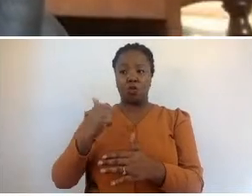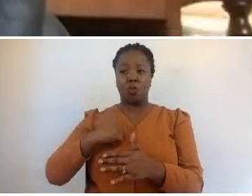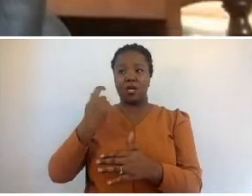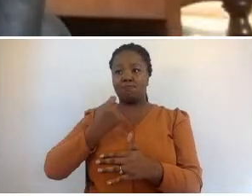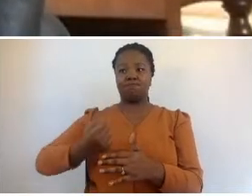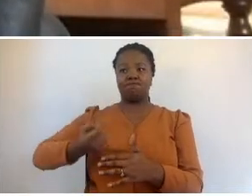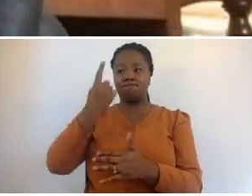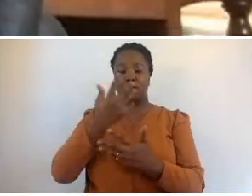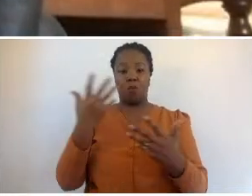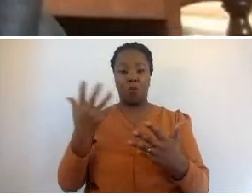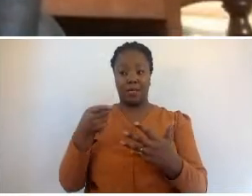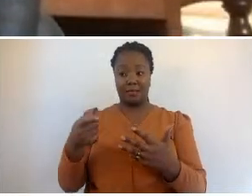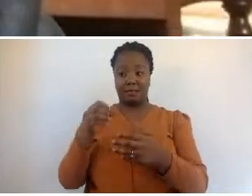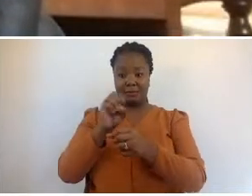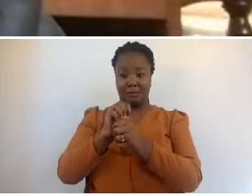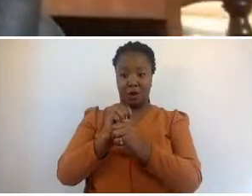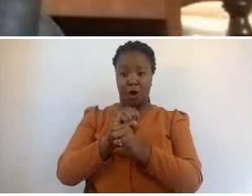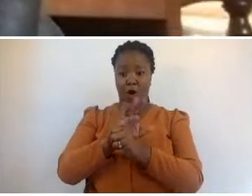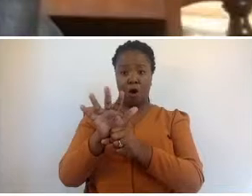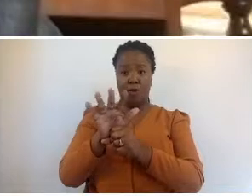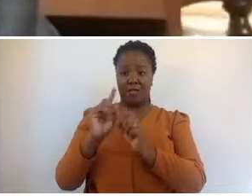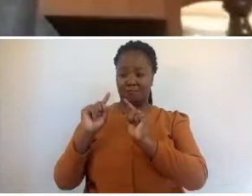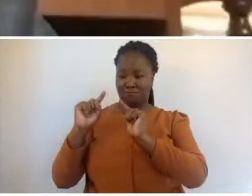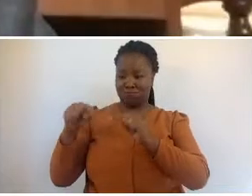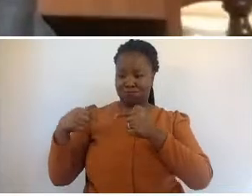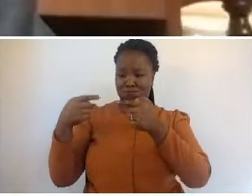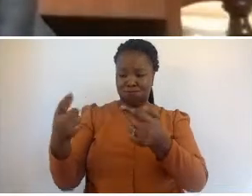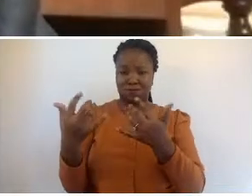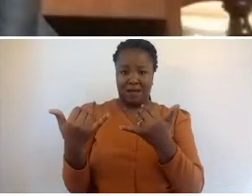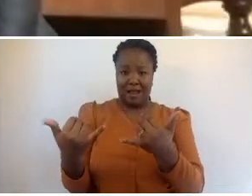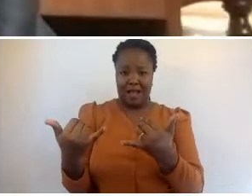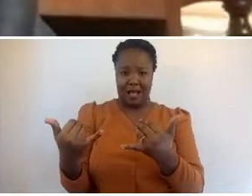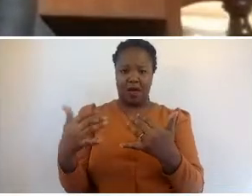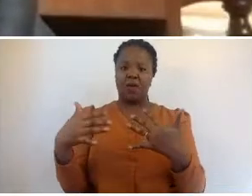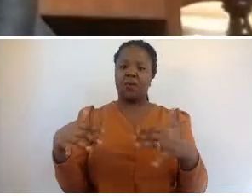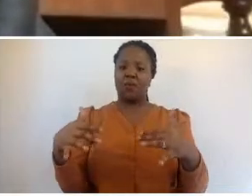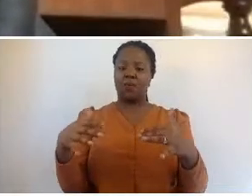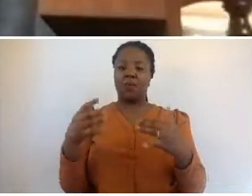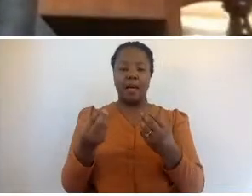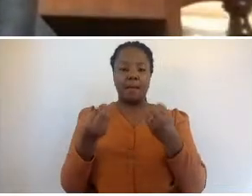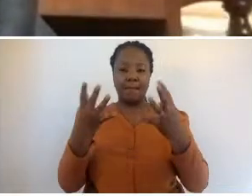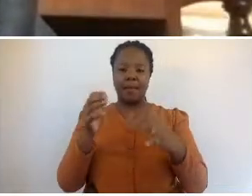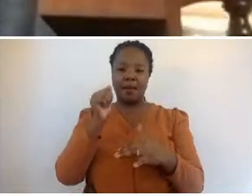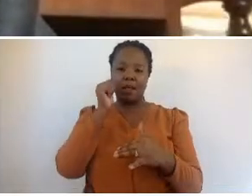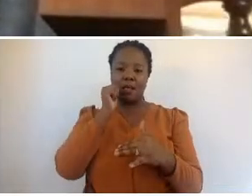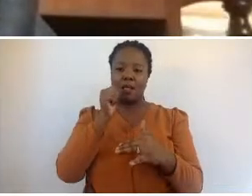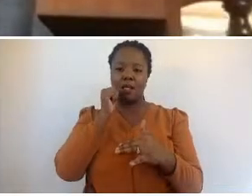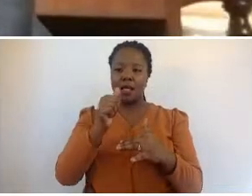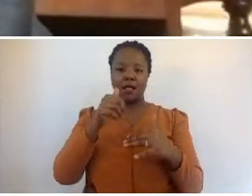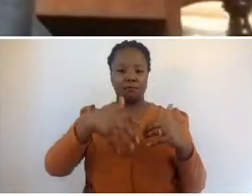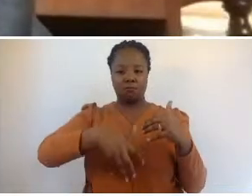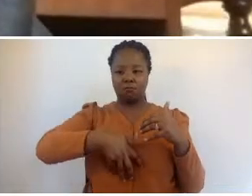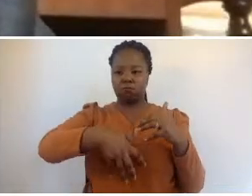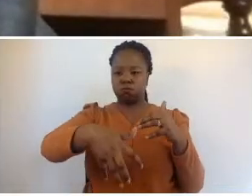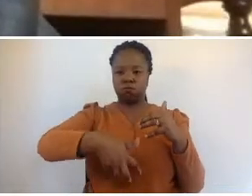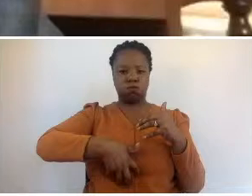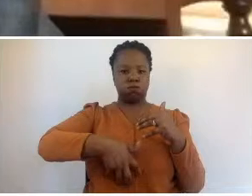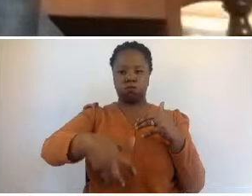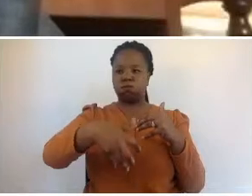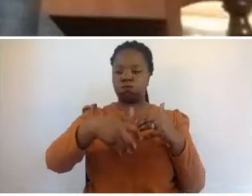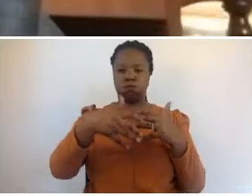la crise de la COVID-19, on s'est aperçu qu'il y a de nombreuses filles qui tombent